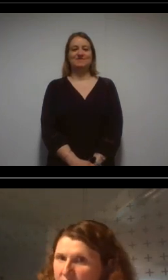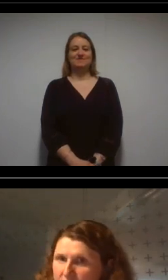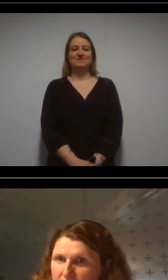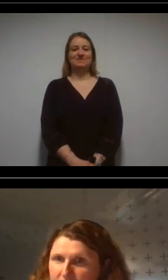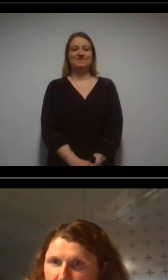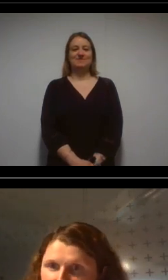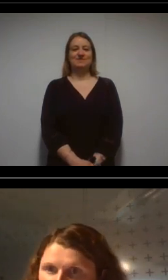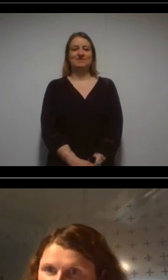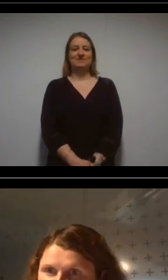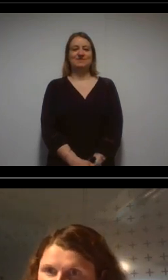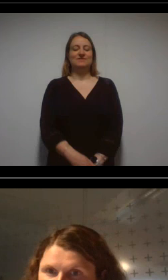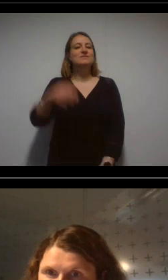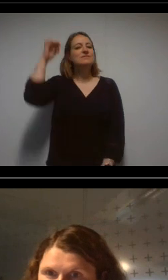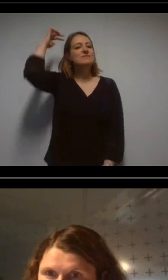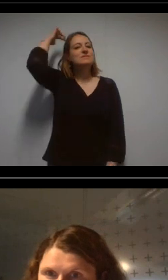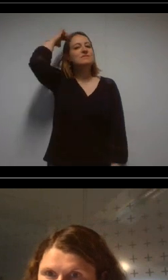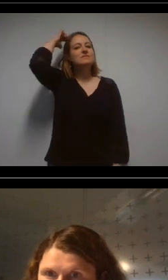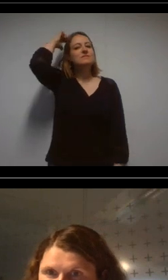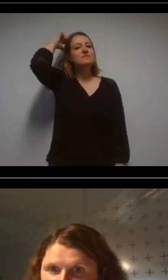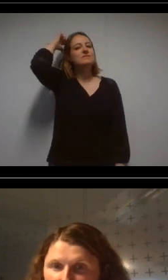Très bien.